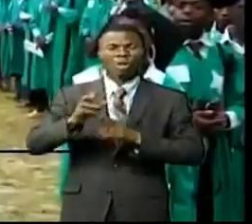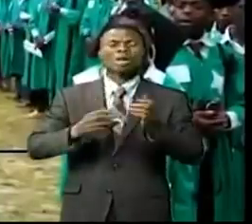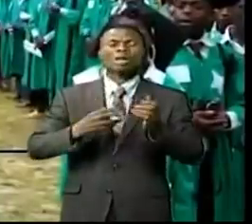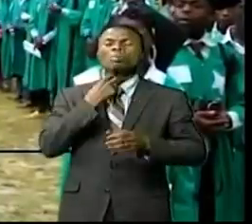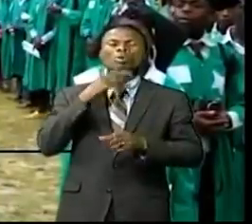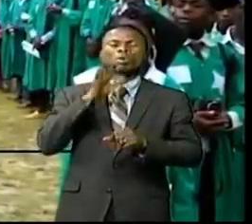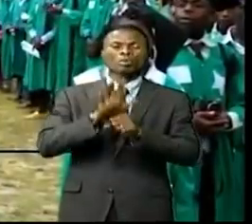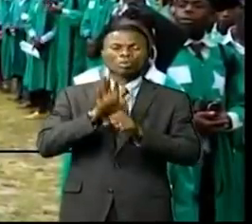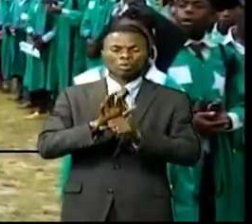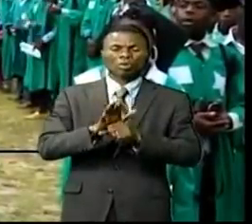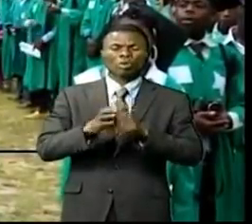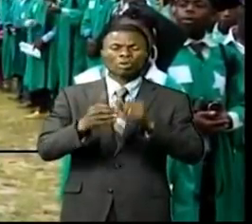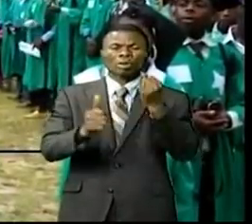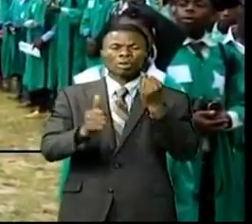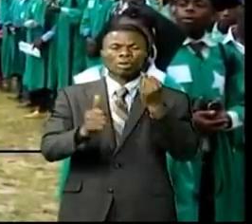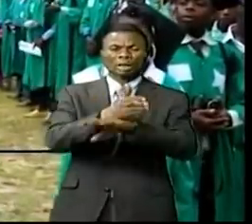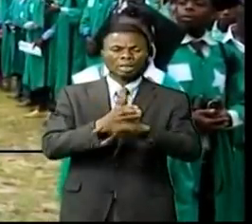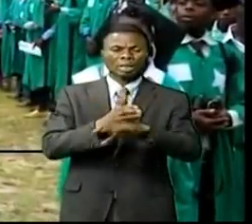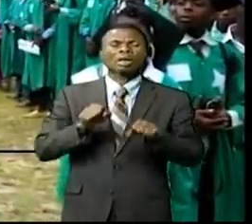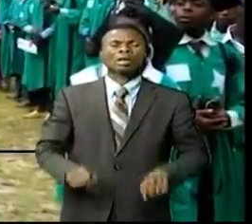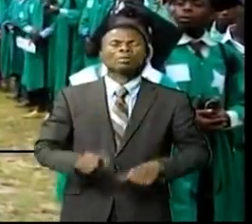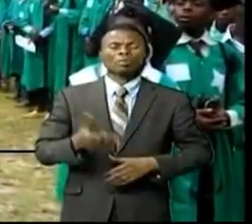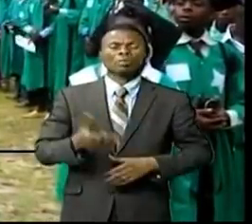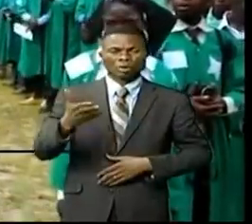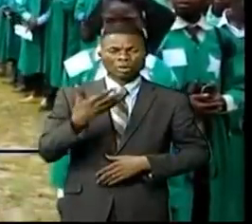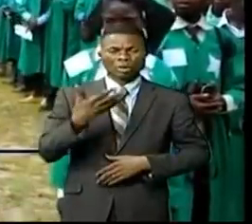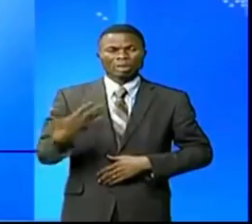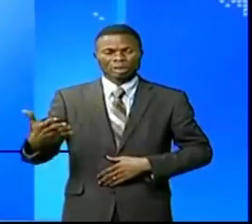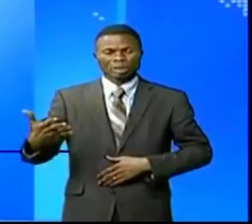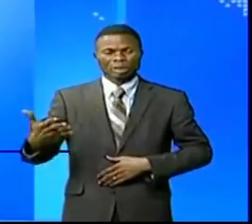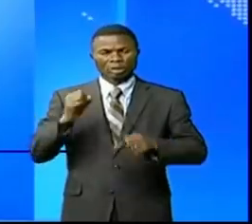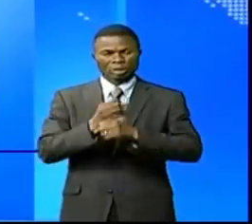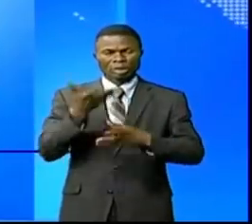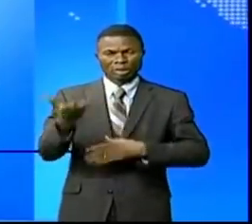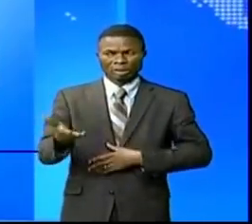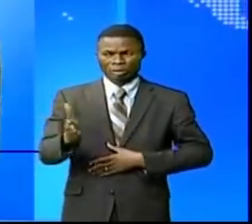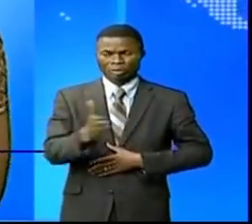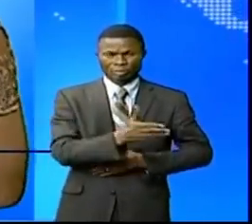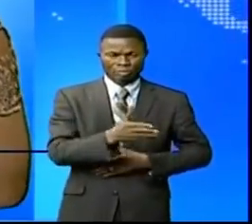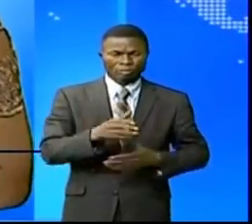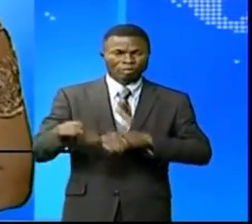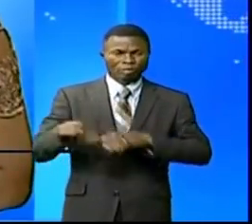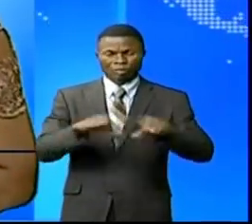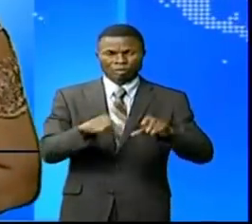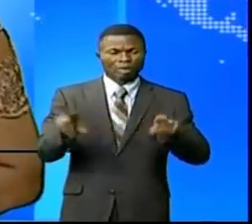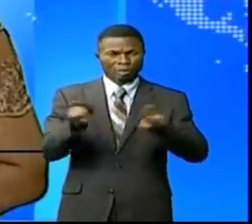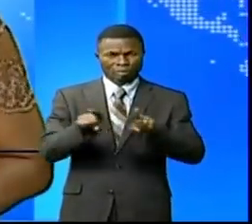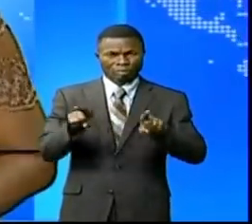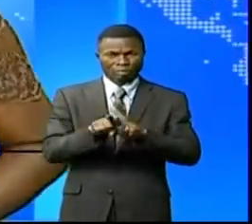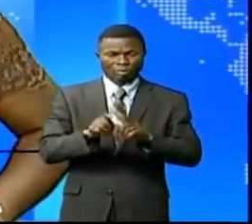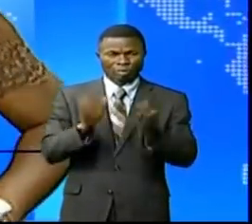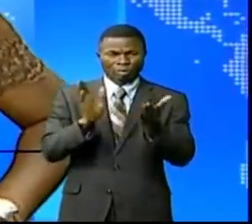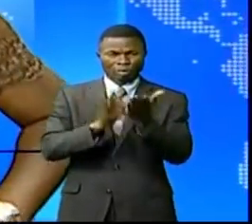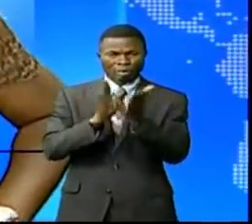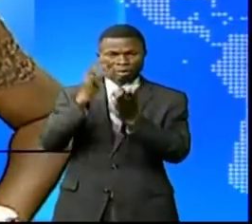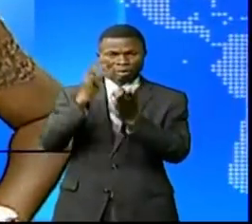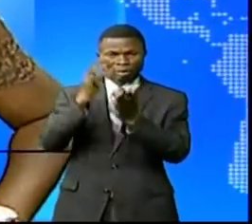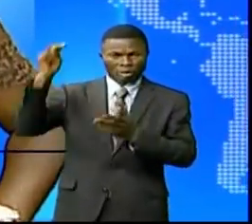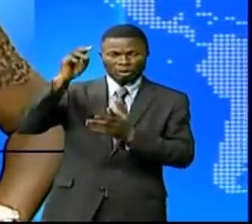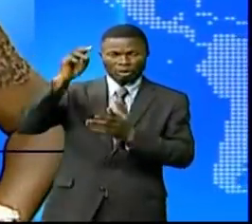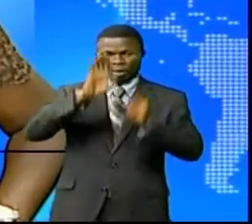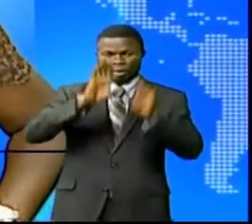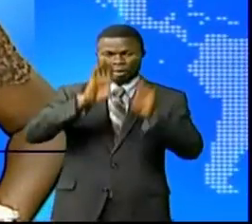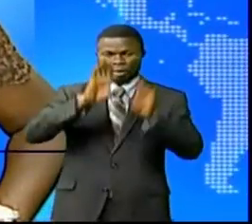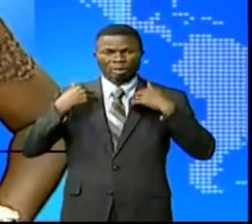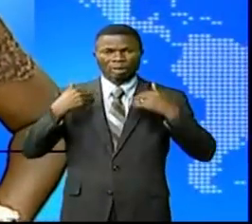plusieurs têtes de bétail et de matériel didactique. Cérémonie similaire à l'Institut supérieur de sciences de